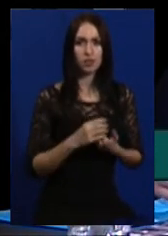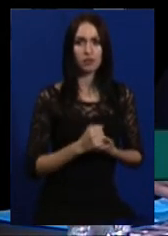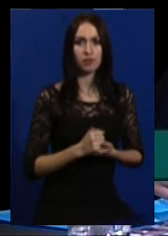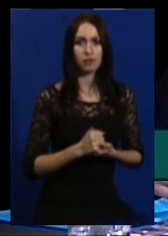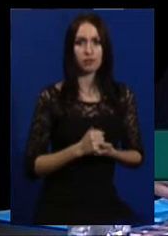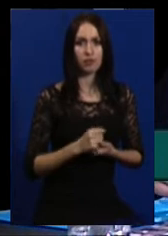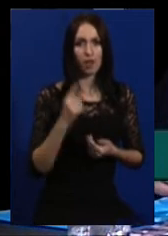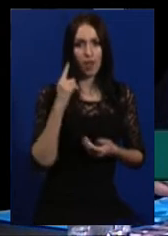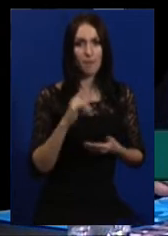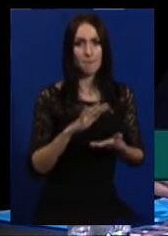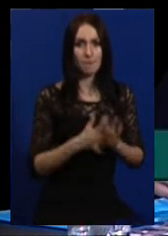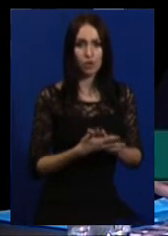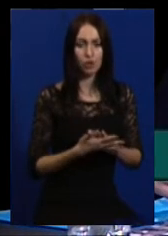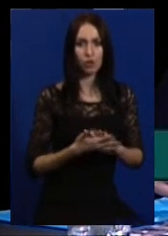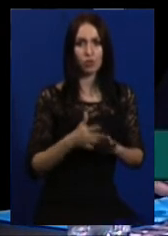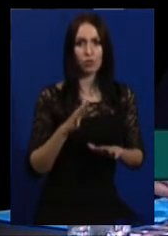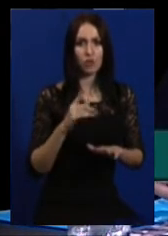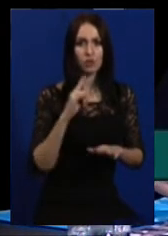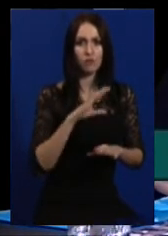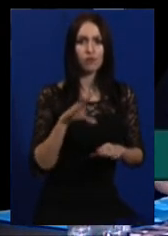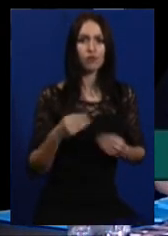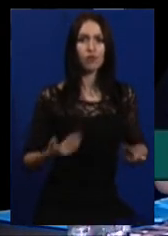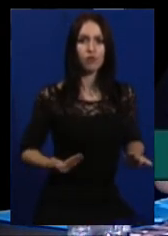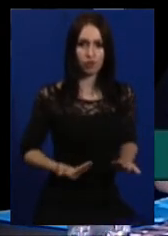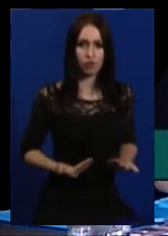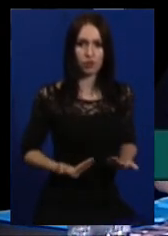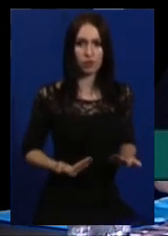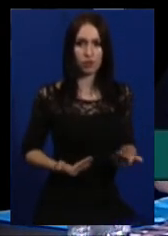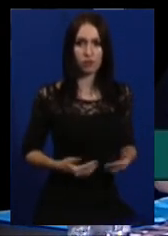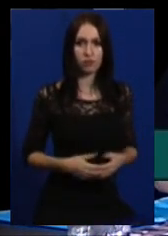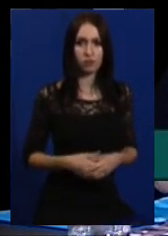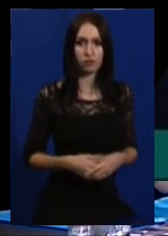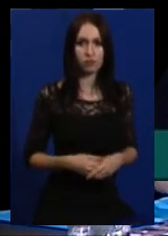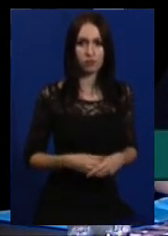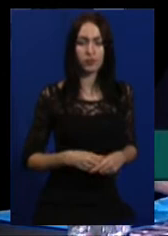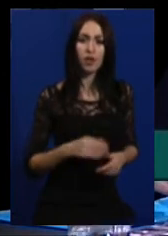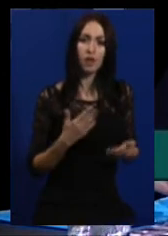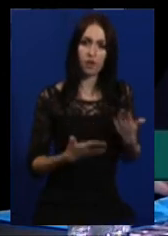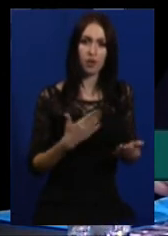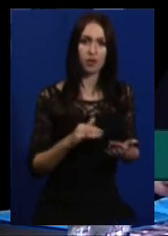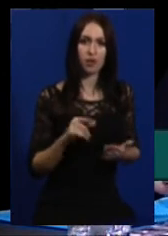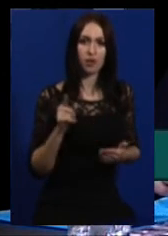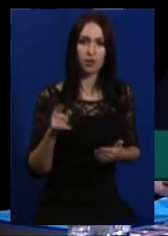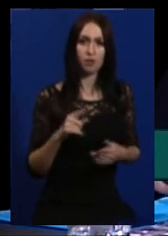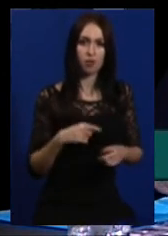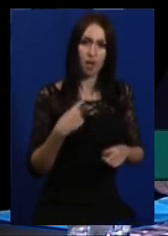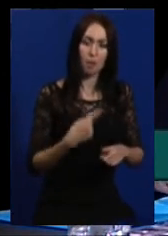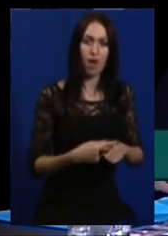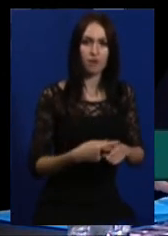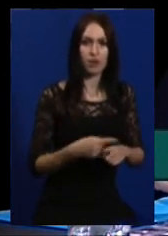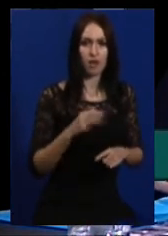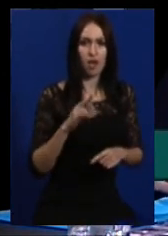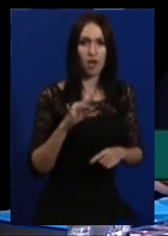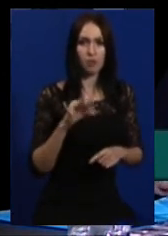передумать взвесить все в жизни и наверное но это даже добавило оптимизма потому